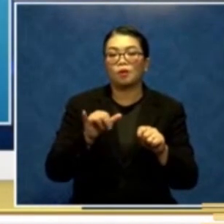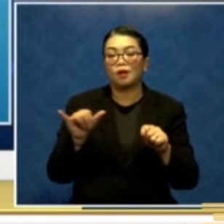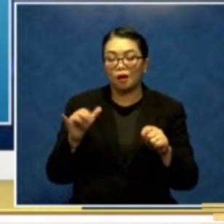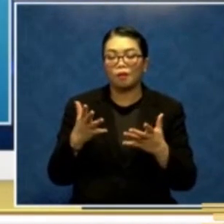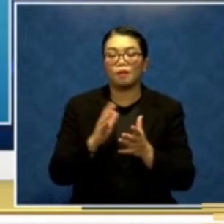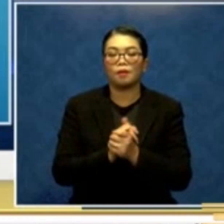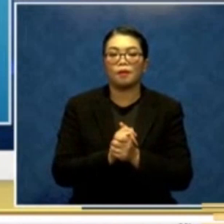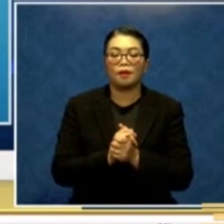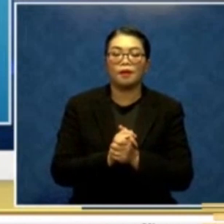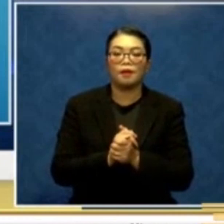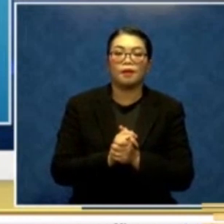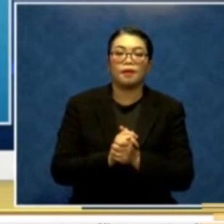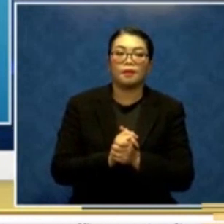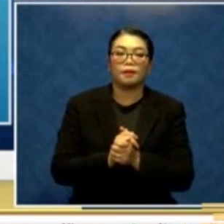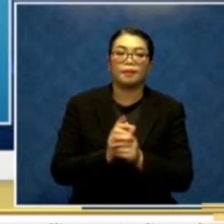าระคราม